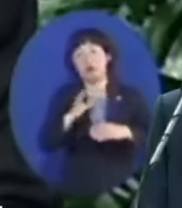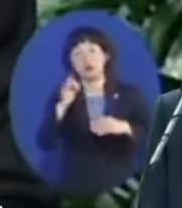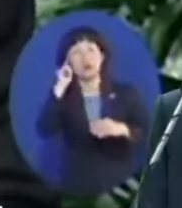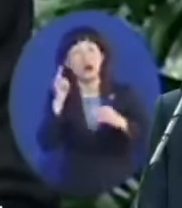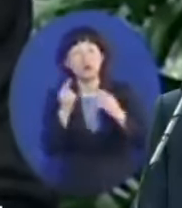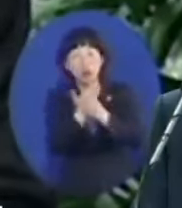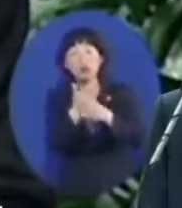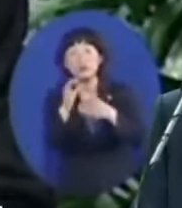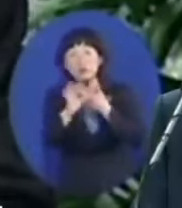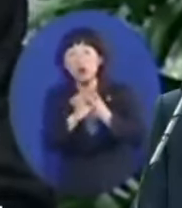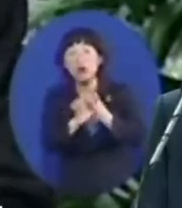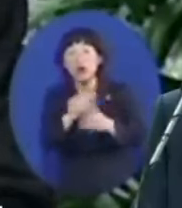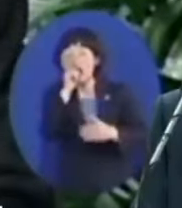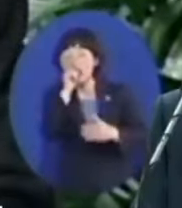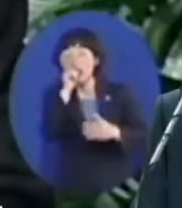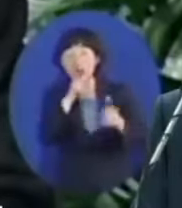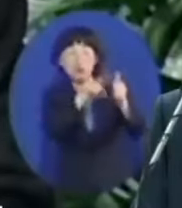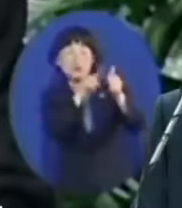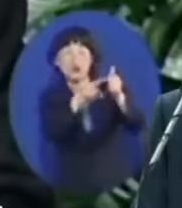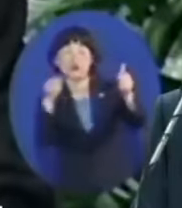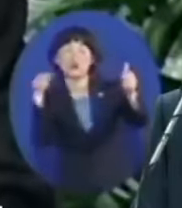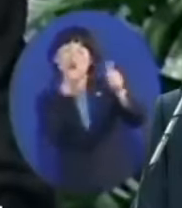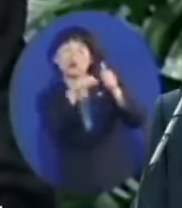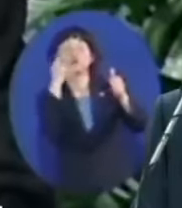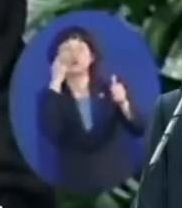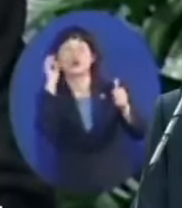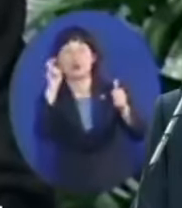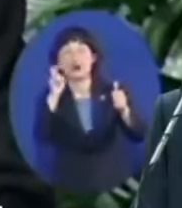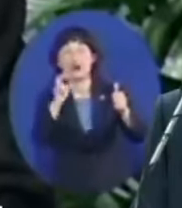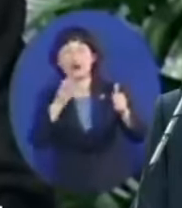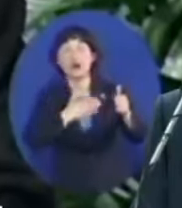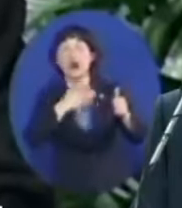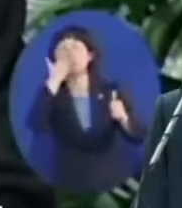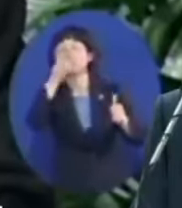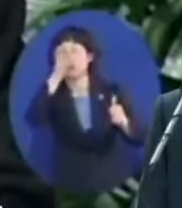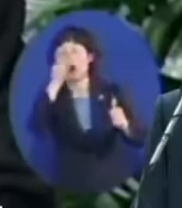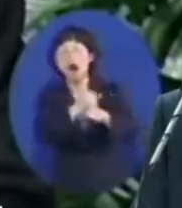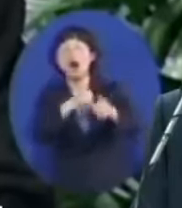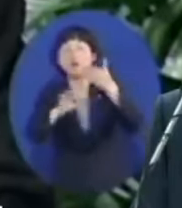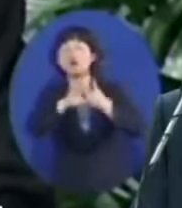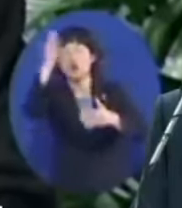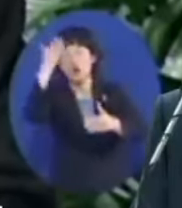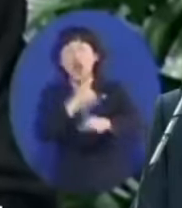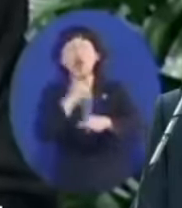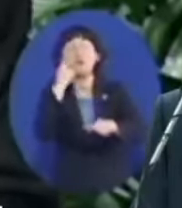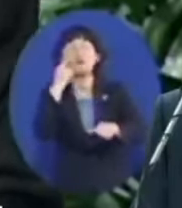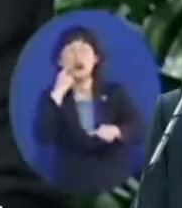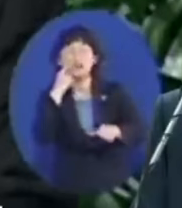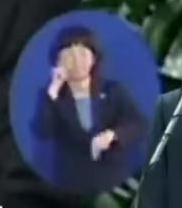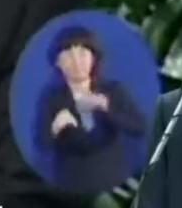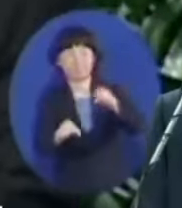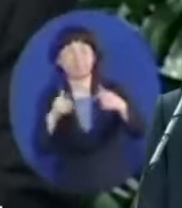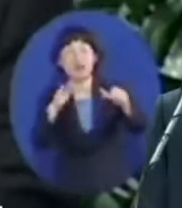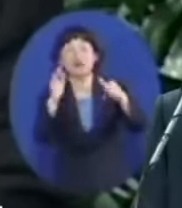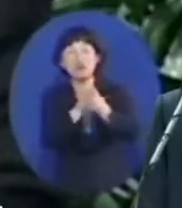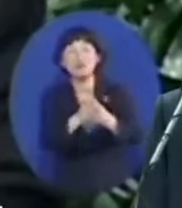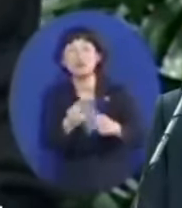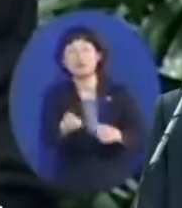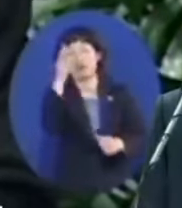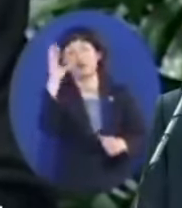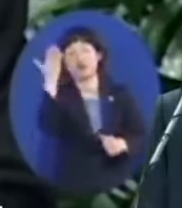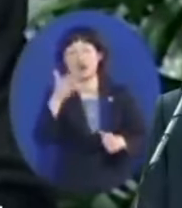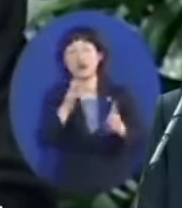생각했으면 절대로 골리앗을 못 죽였었는 것입니다. 자기는 할 수 있다 하면 된다 해보자고 나왔기 때문인 것입니다. 우리 예수 믿는